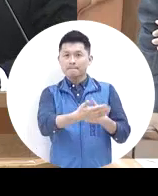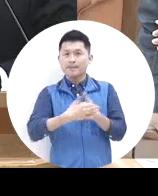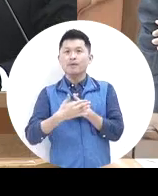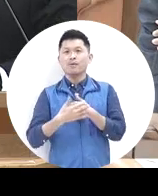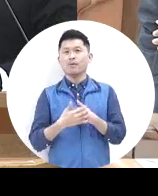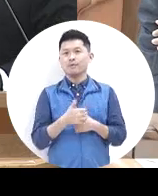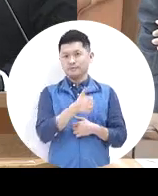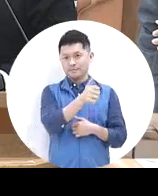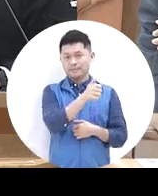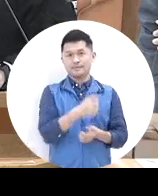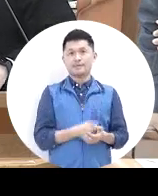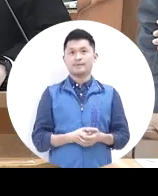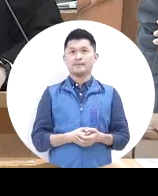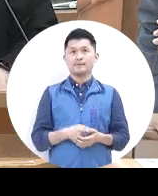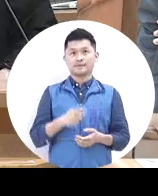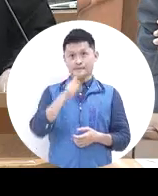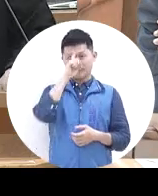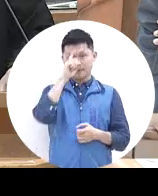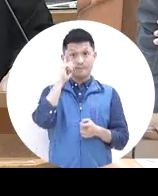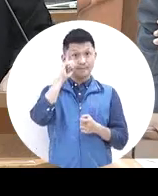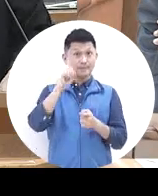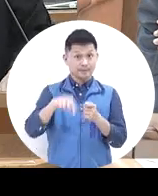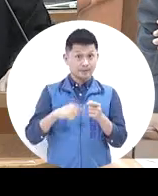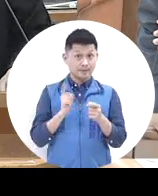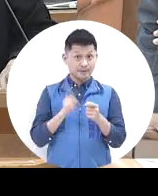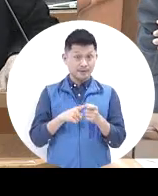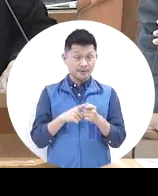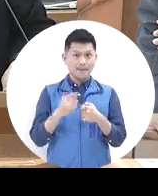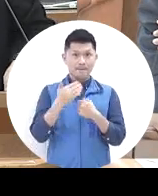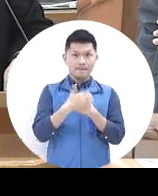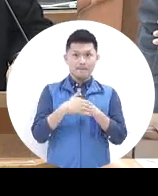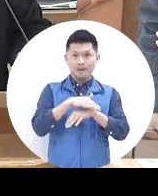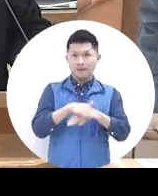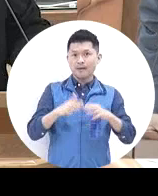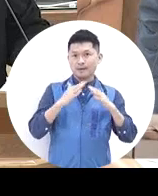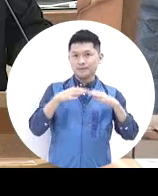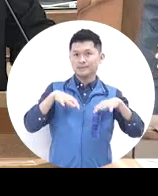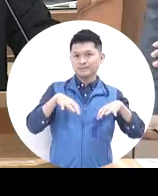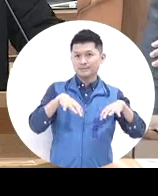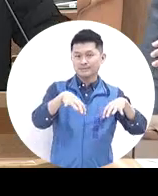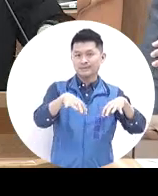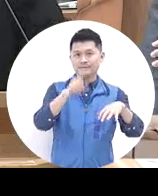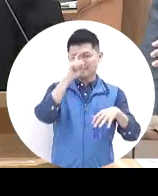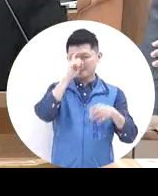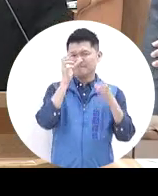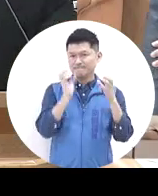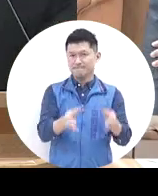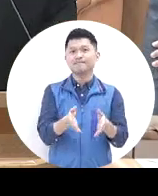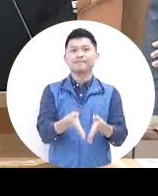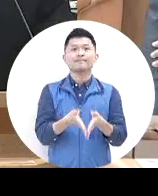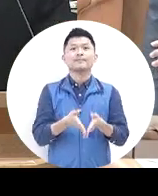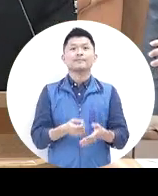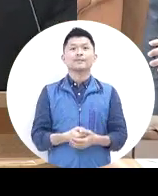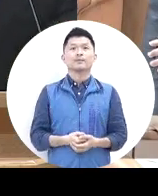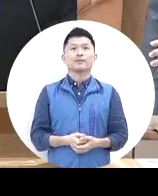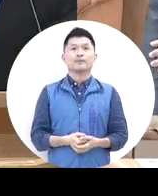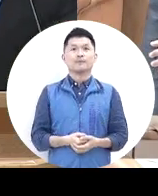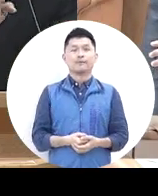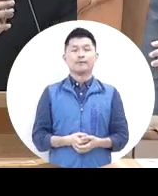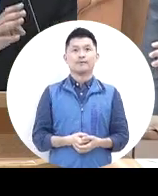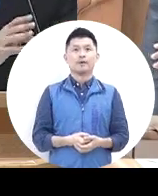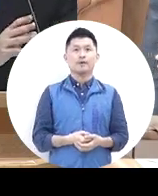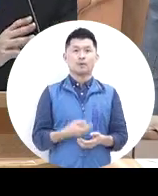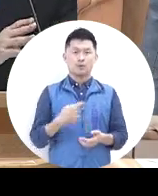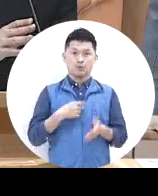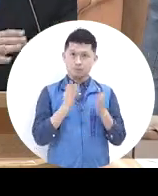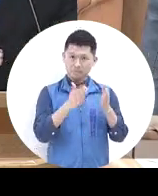啦，还希望说在明年哦，把这个半个保安市场把它做起来哦。Hey, 因为这是我们， 我尽量做，因为我对市场